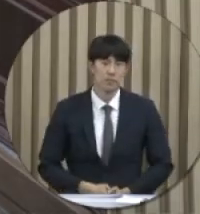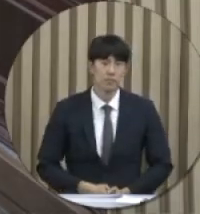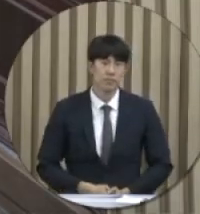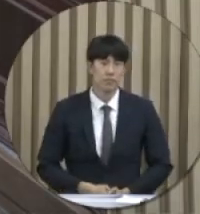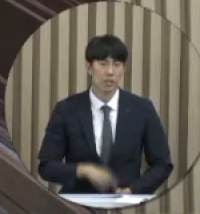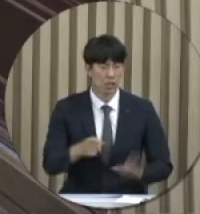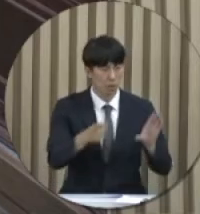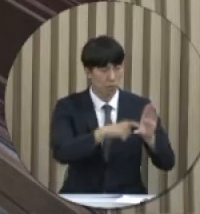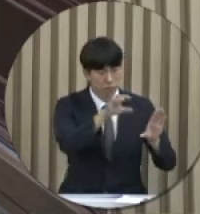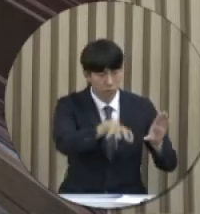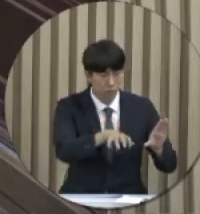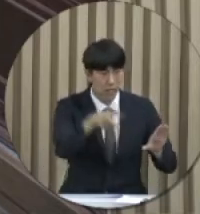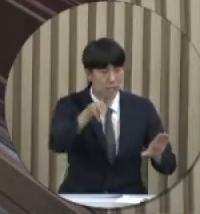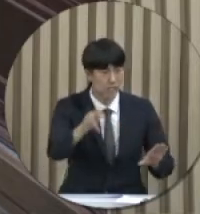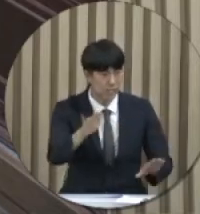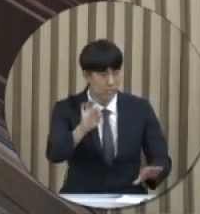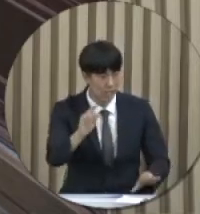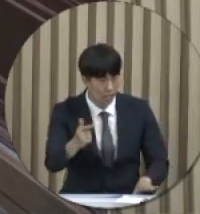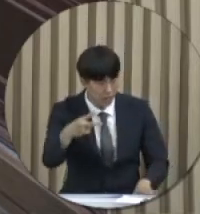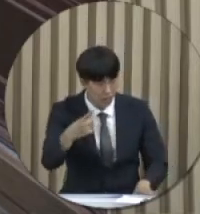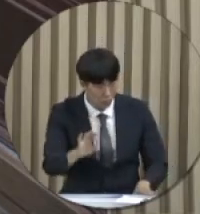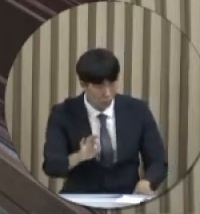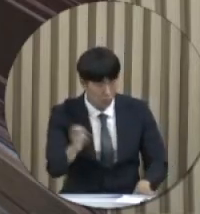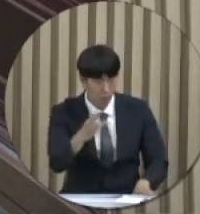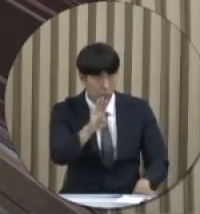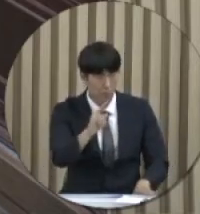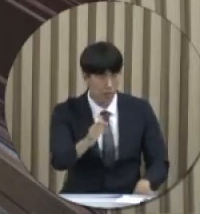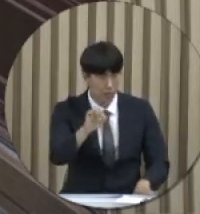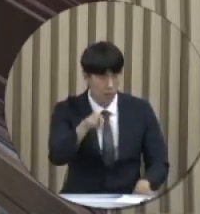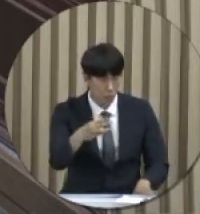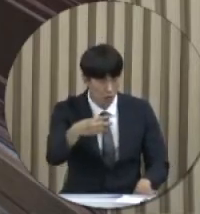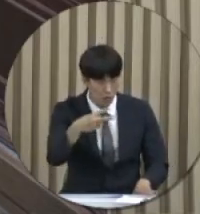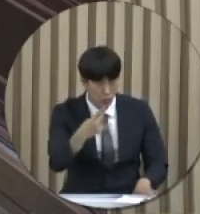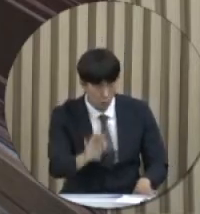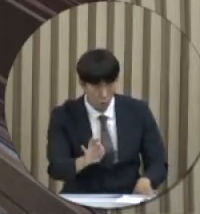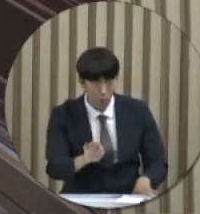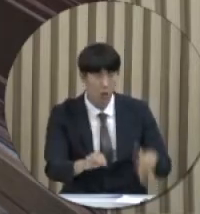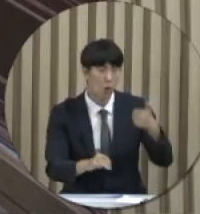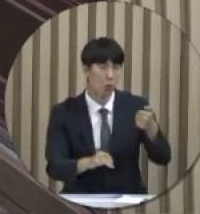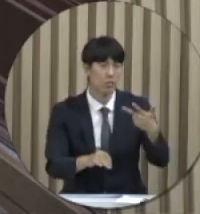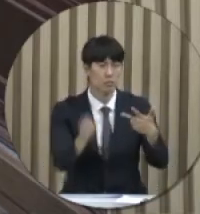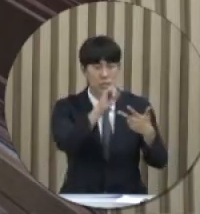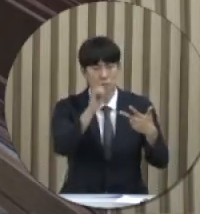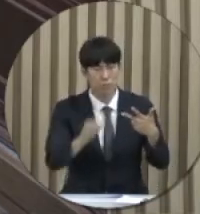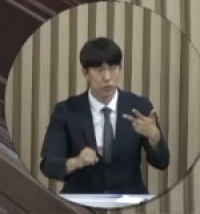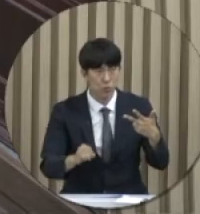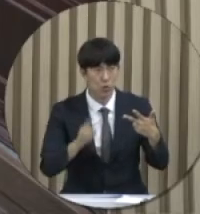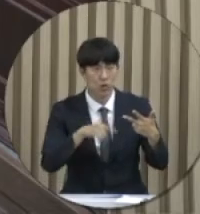특히 이 병점의 진안동, 병점 1, 2동, 반월동에는 약한57% 정도의 반대 의견을